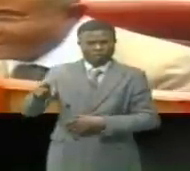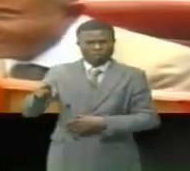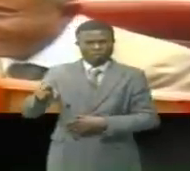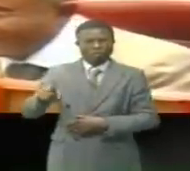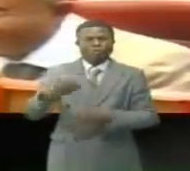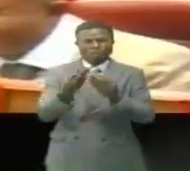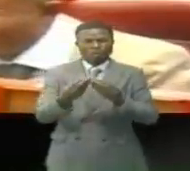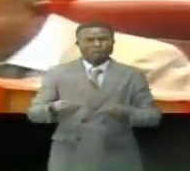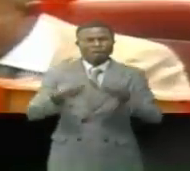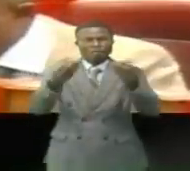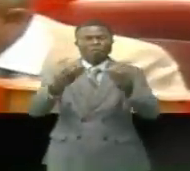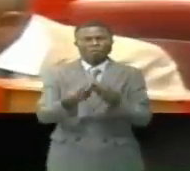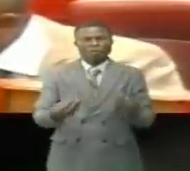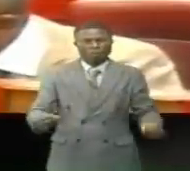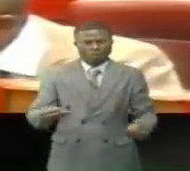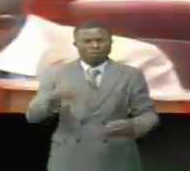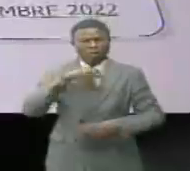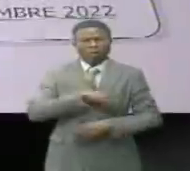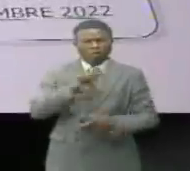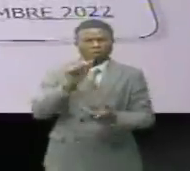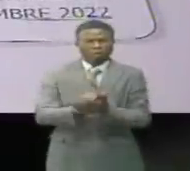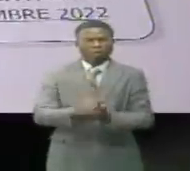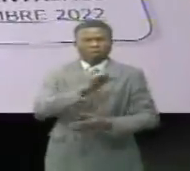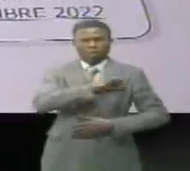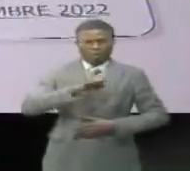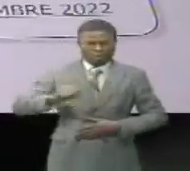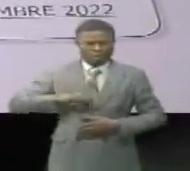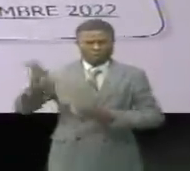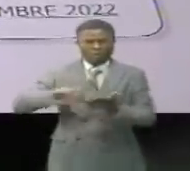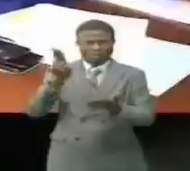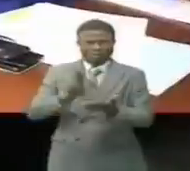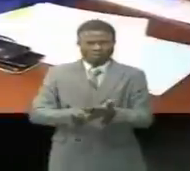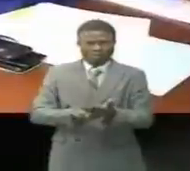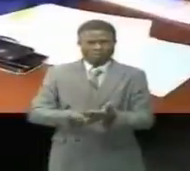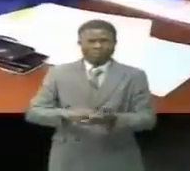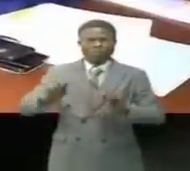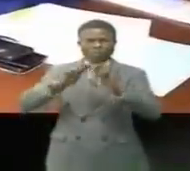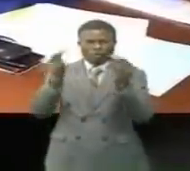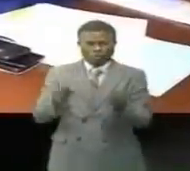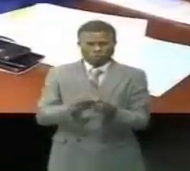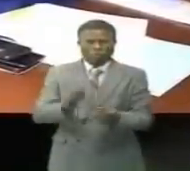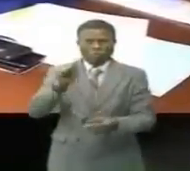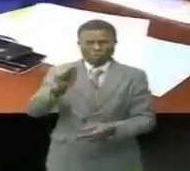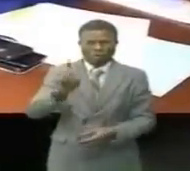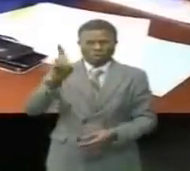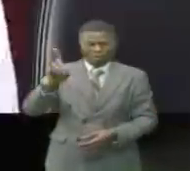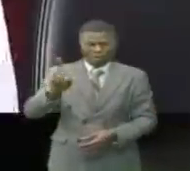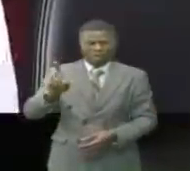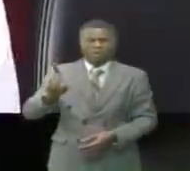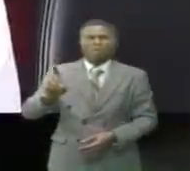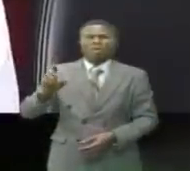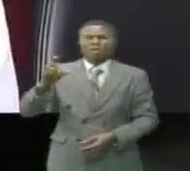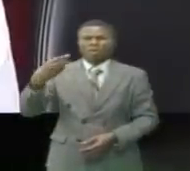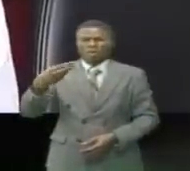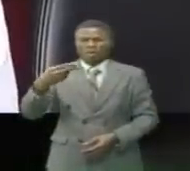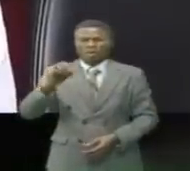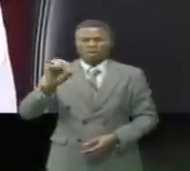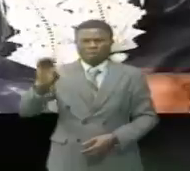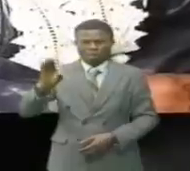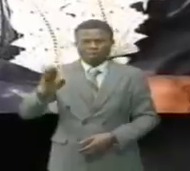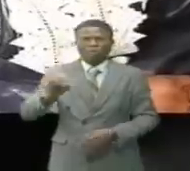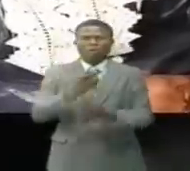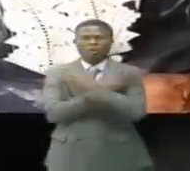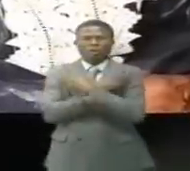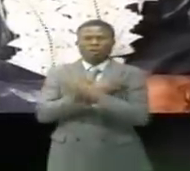des solutions. Telle est la mission que le Sénat assigne à la commission ad hoc rédaction synthèse nationale des rapports des vacances parlementaires qui